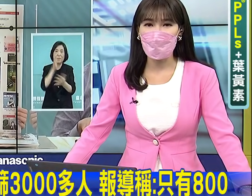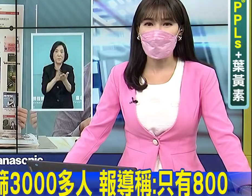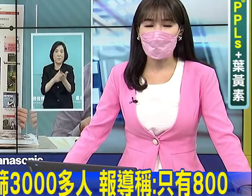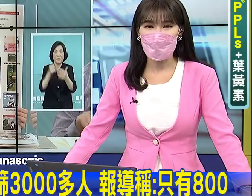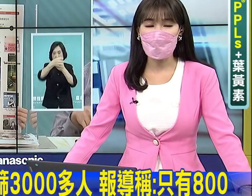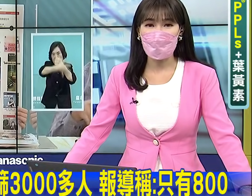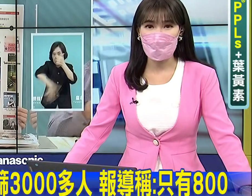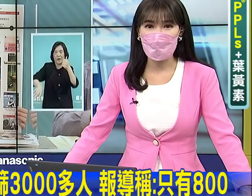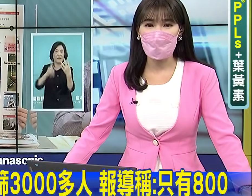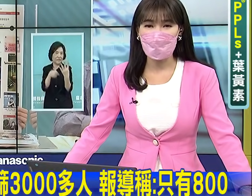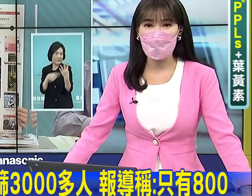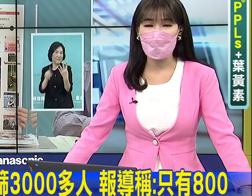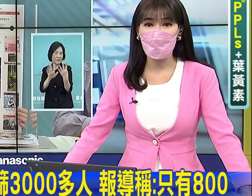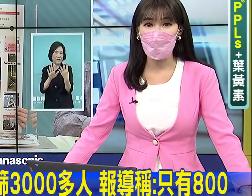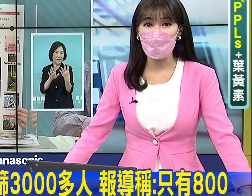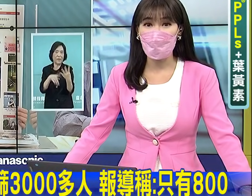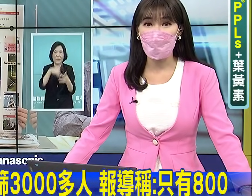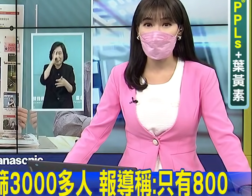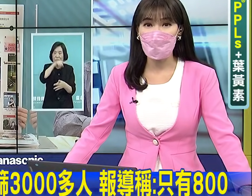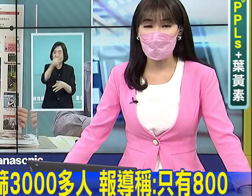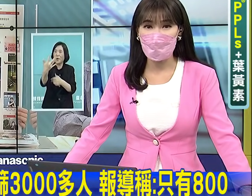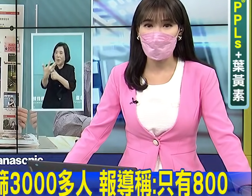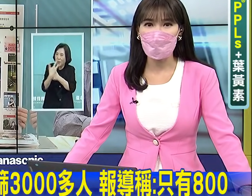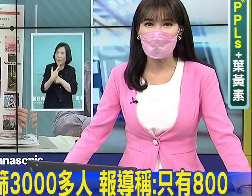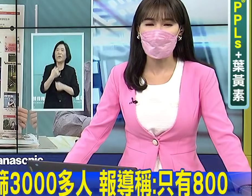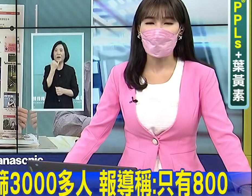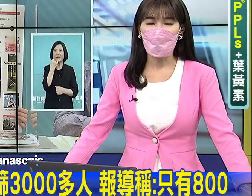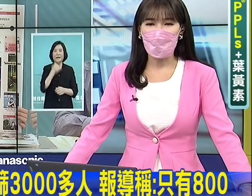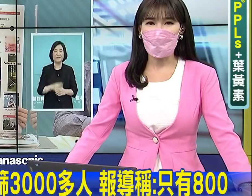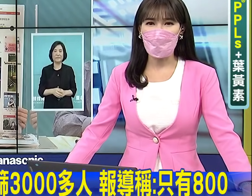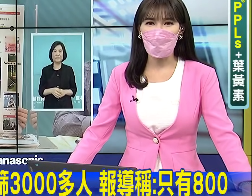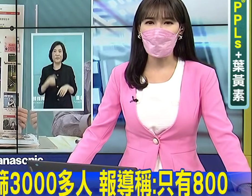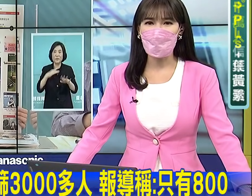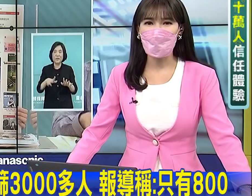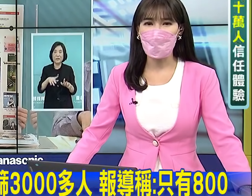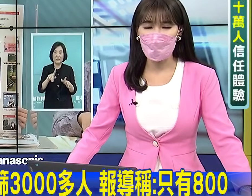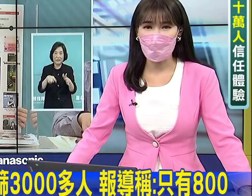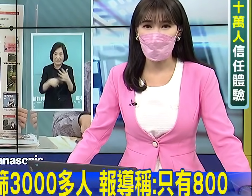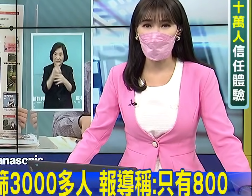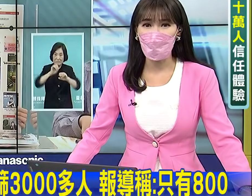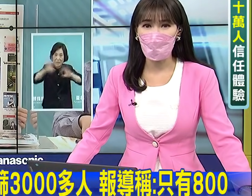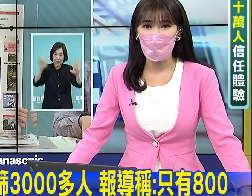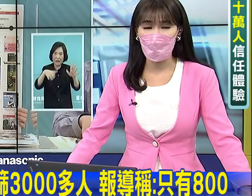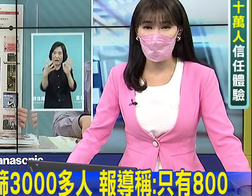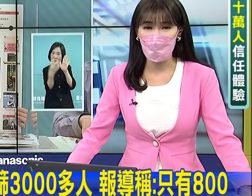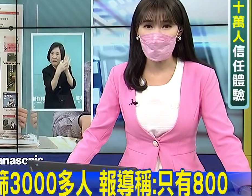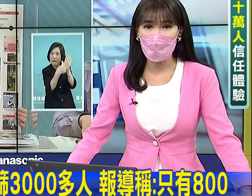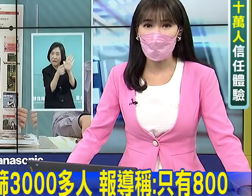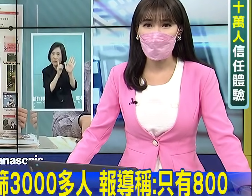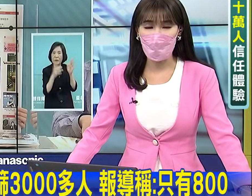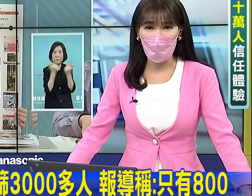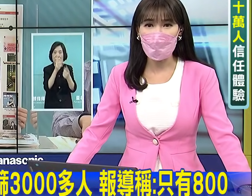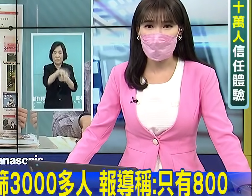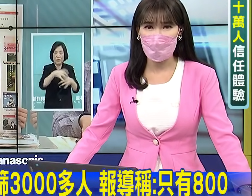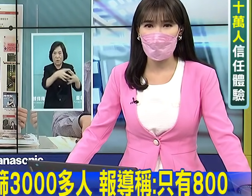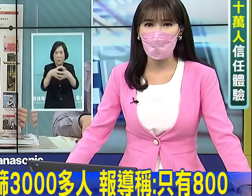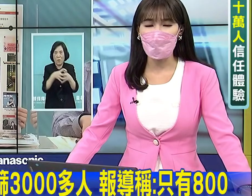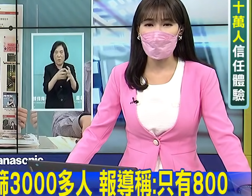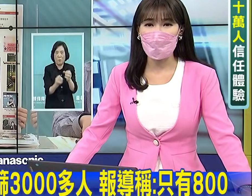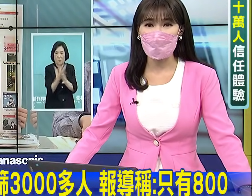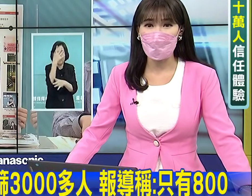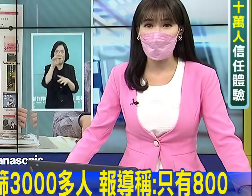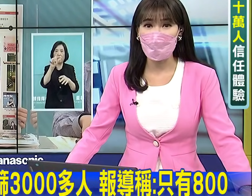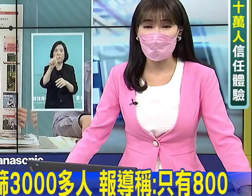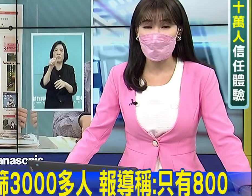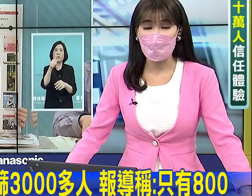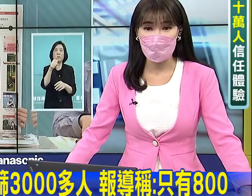际上已经累计3000多人完成检验了。所以他也呼吁新闻媒体，如果有需要、有问题，都应